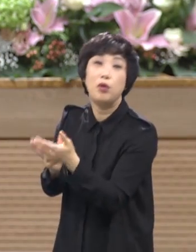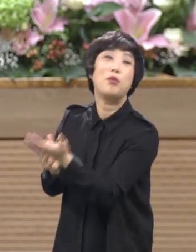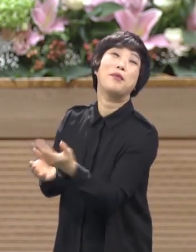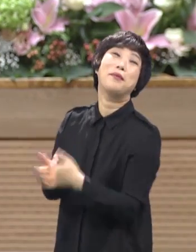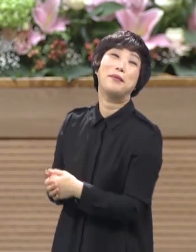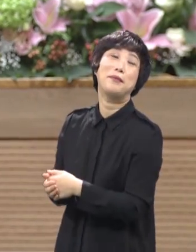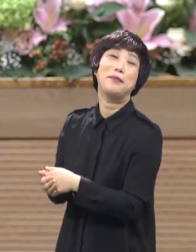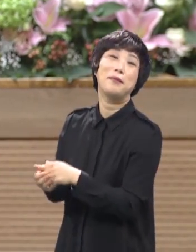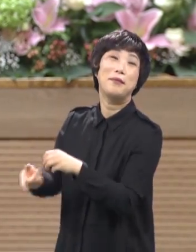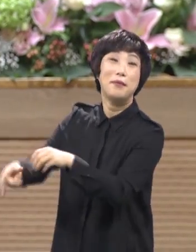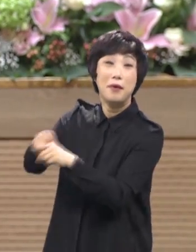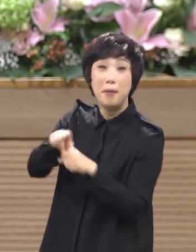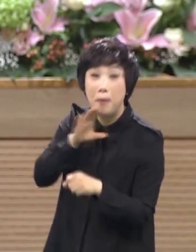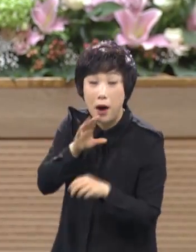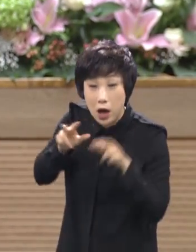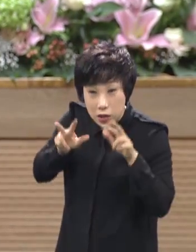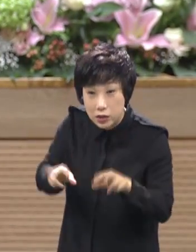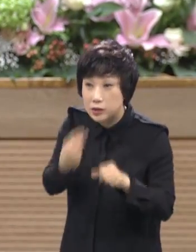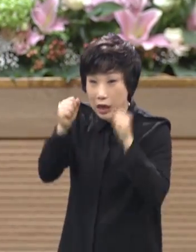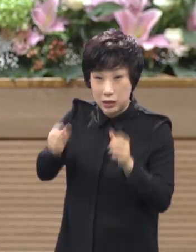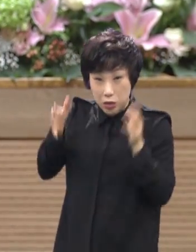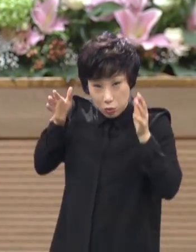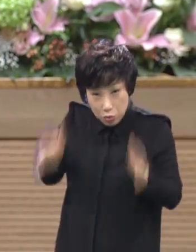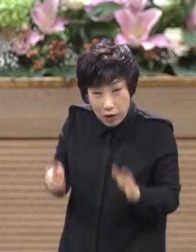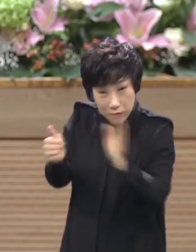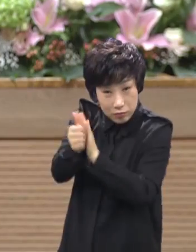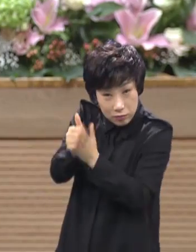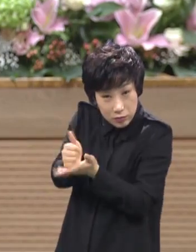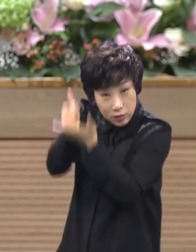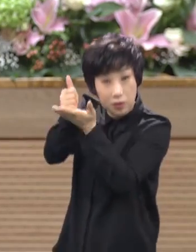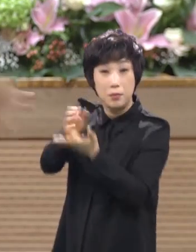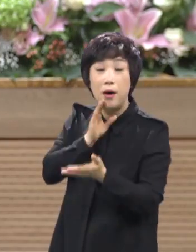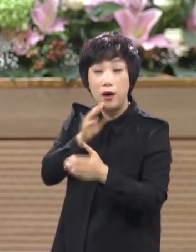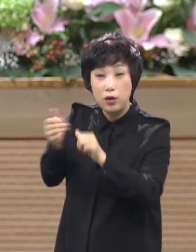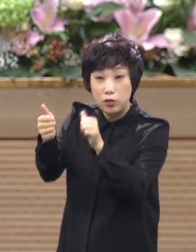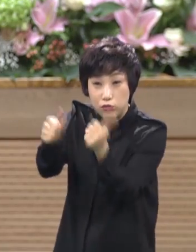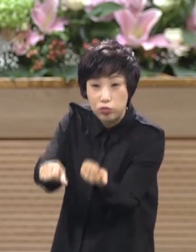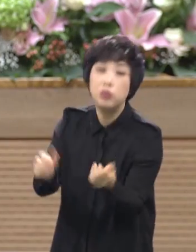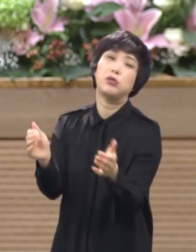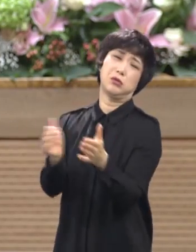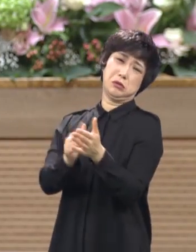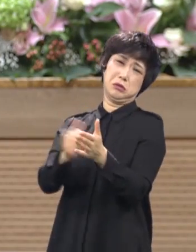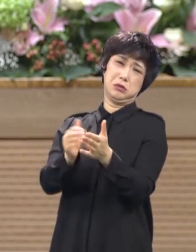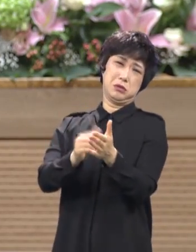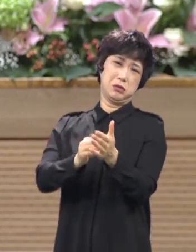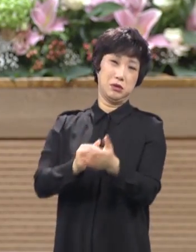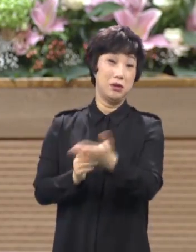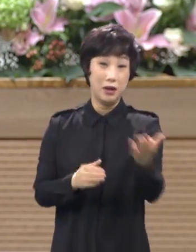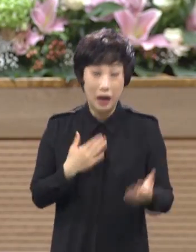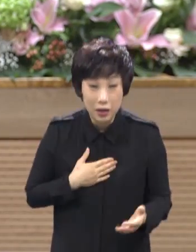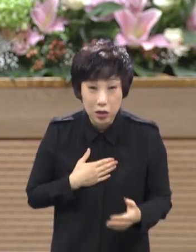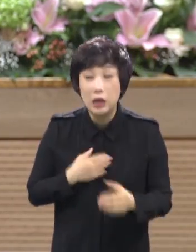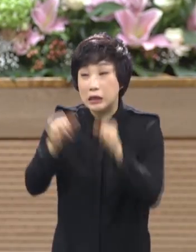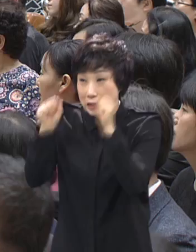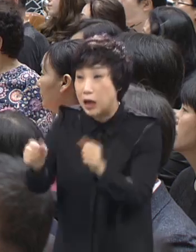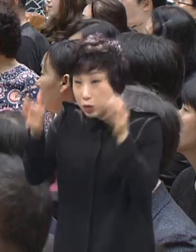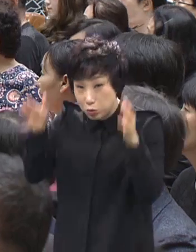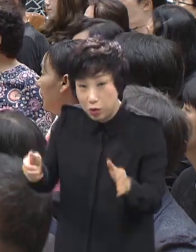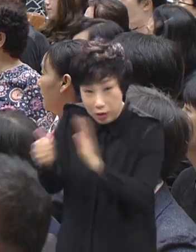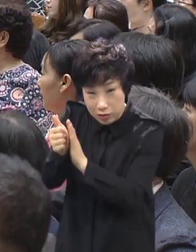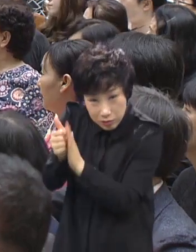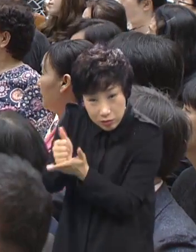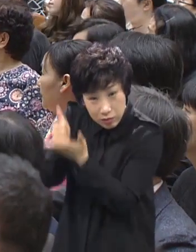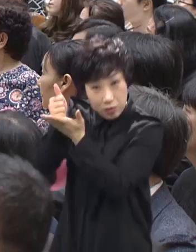있느냐. 살아계실 때 잘하고 죽은 후에는 끝이다 이 말이오. 살아서 잘해드리라 그 말이야.